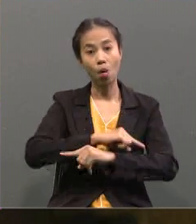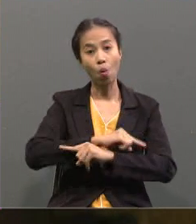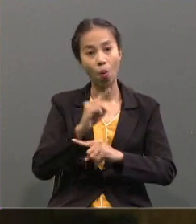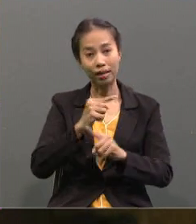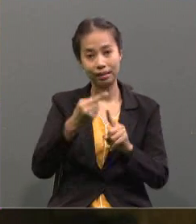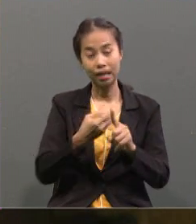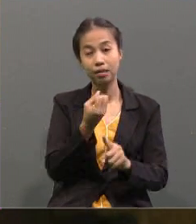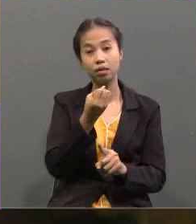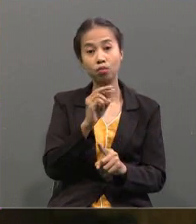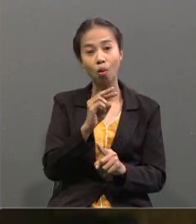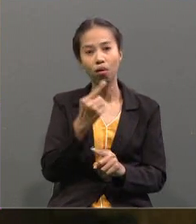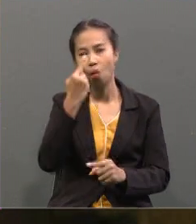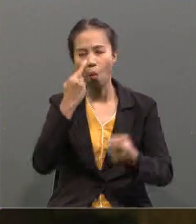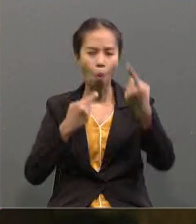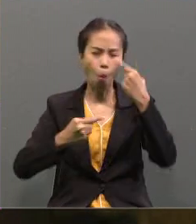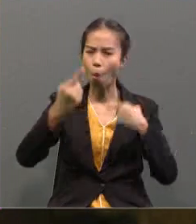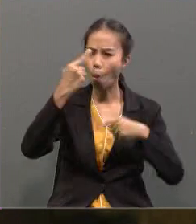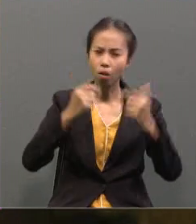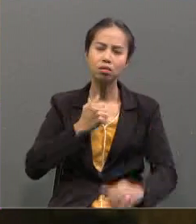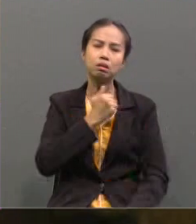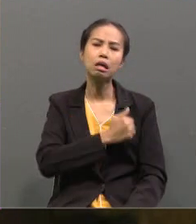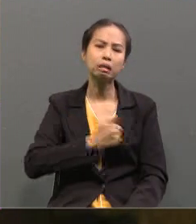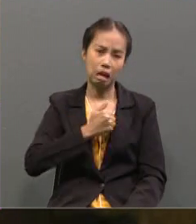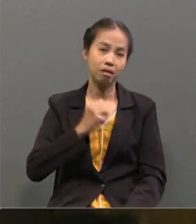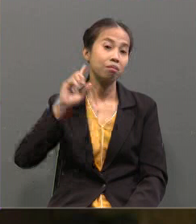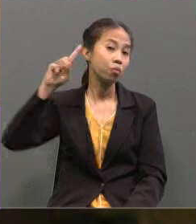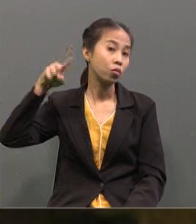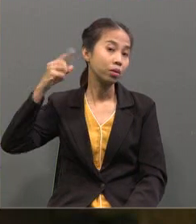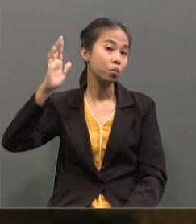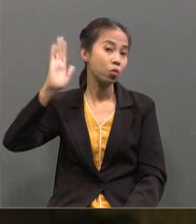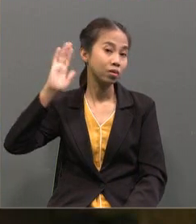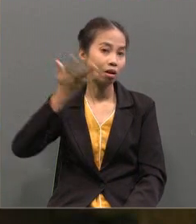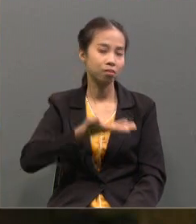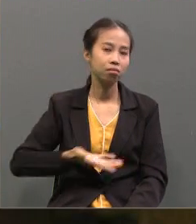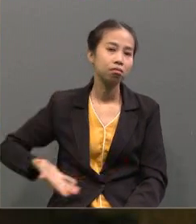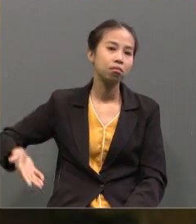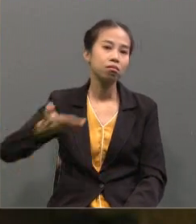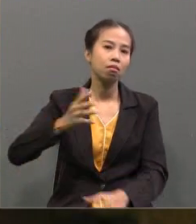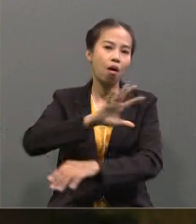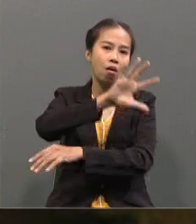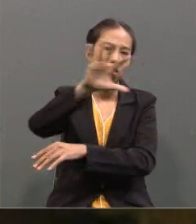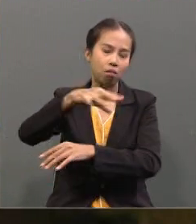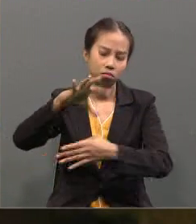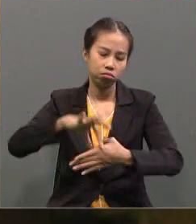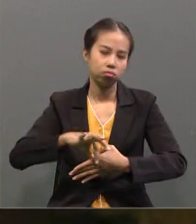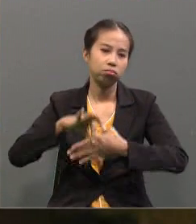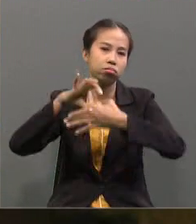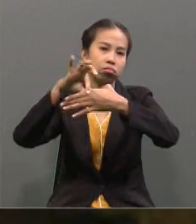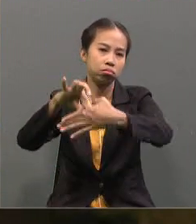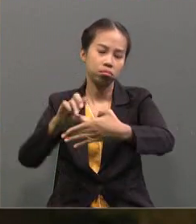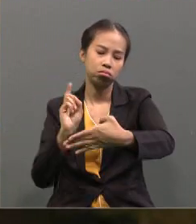12น้ำตานองเต็มตลิ่งเราทั้งหลายใช้ิงถูกหลอกกดลิงก์ลอยกระทง